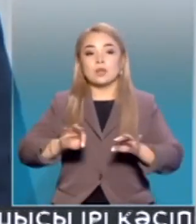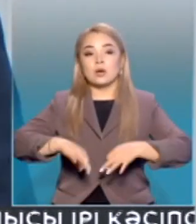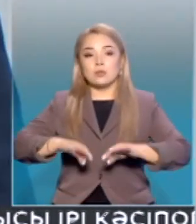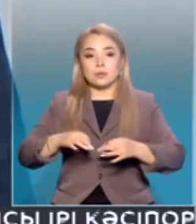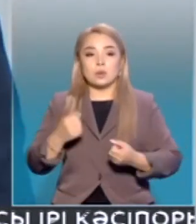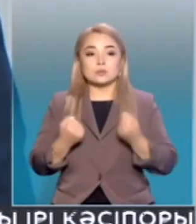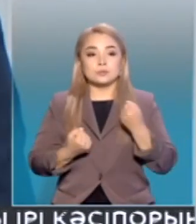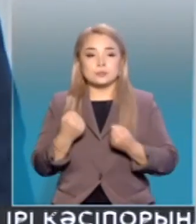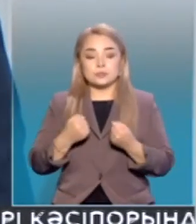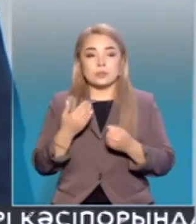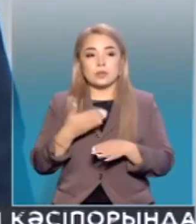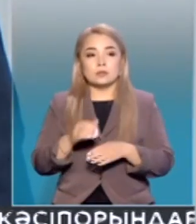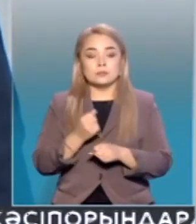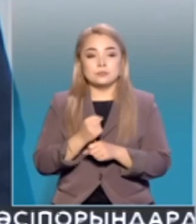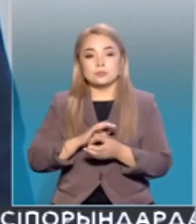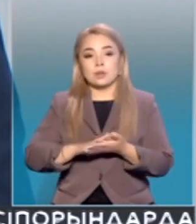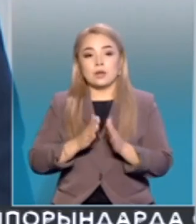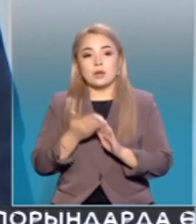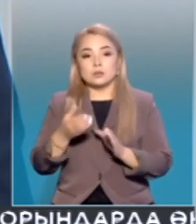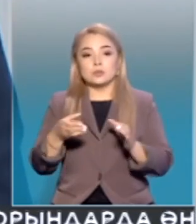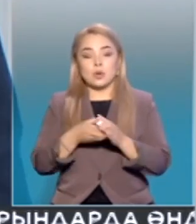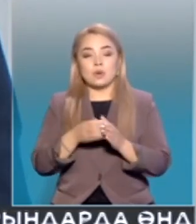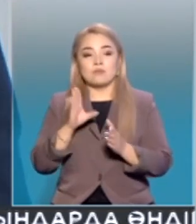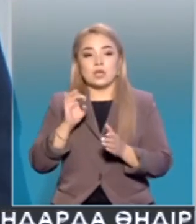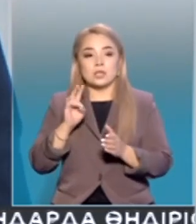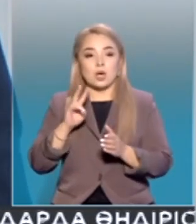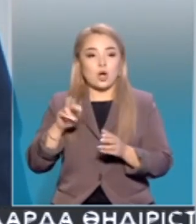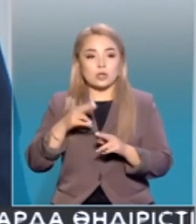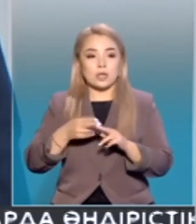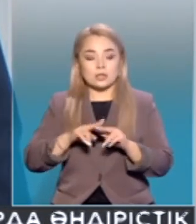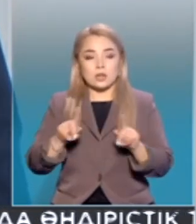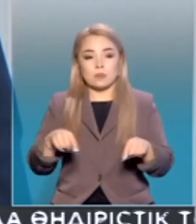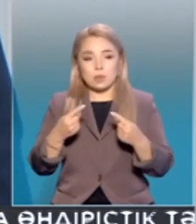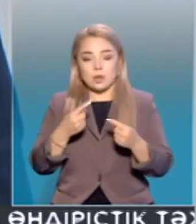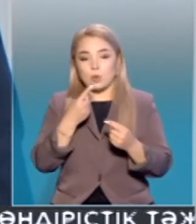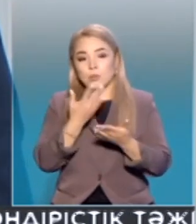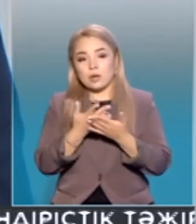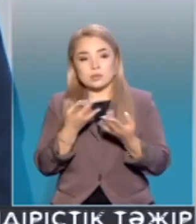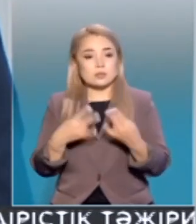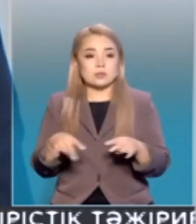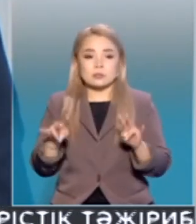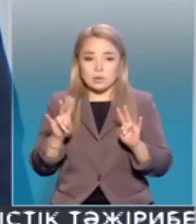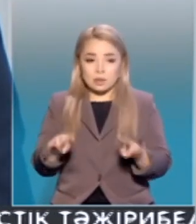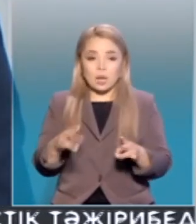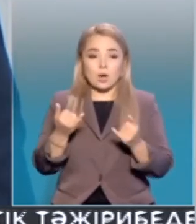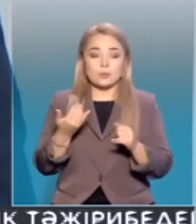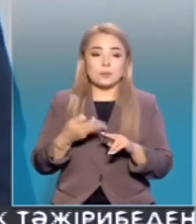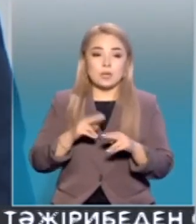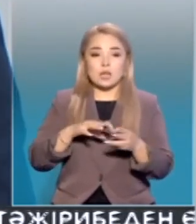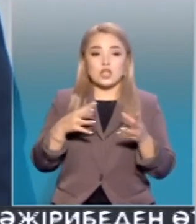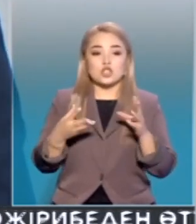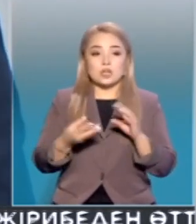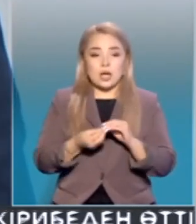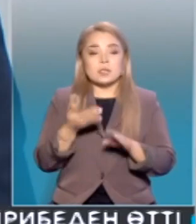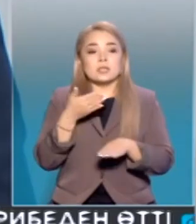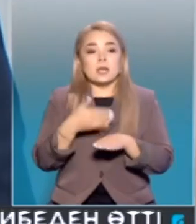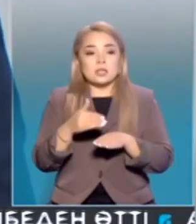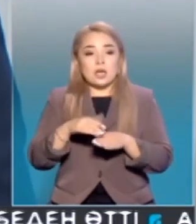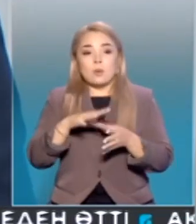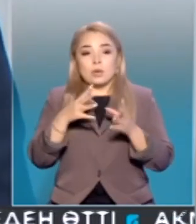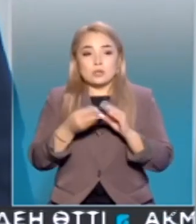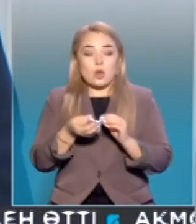Автокөліктерді шығарушылармен келіссөздердің нәтижесінде бұл ВИН-код көрсетілмейтін болды. Осы нәтижесінде несие